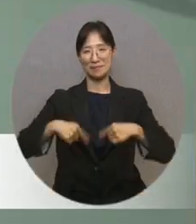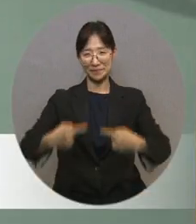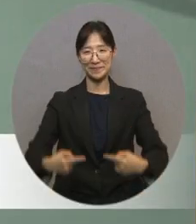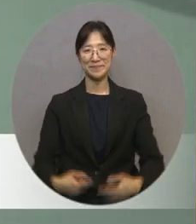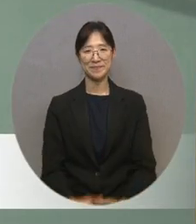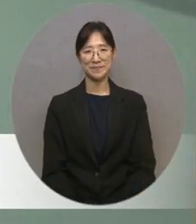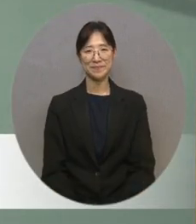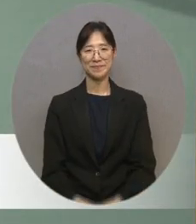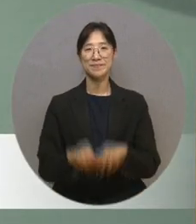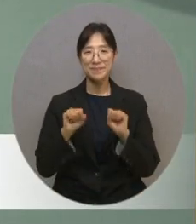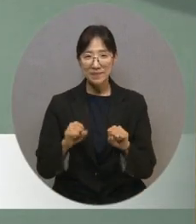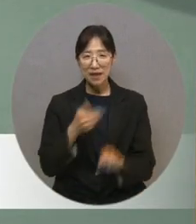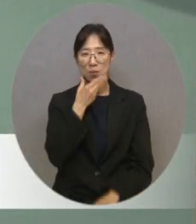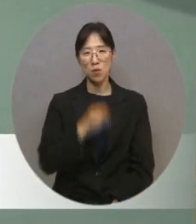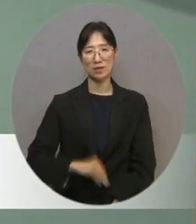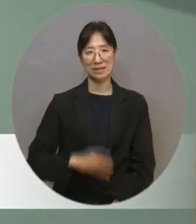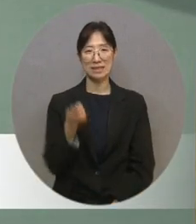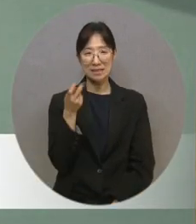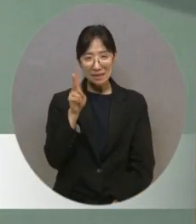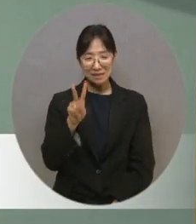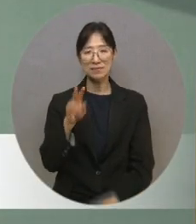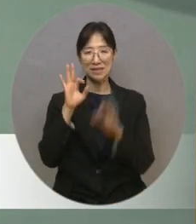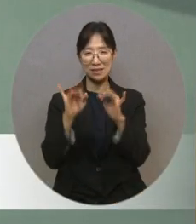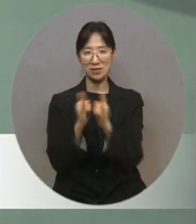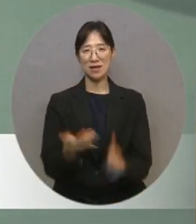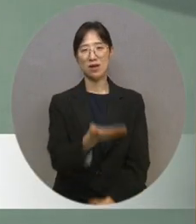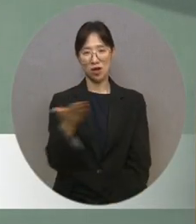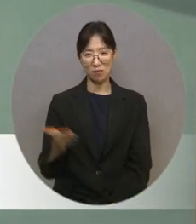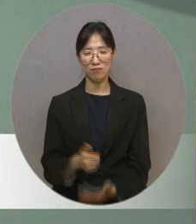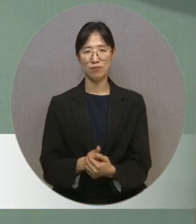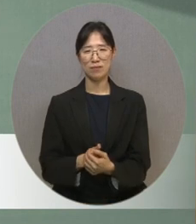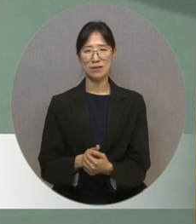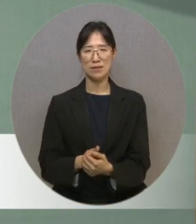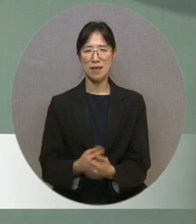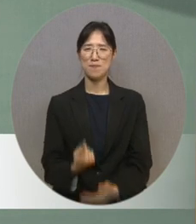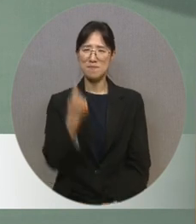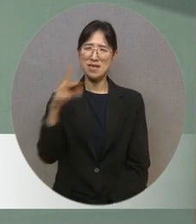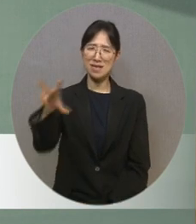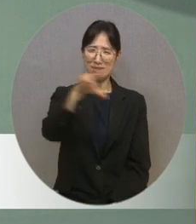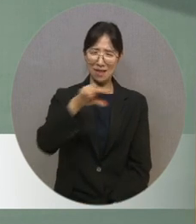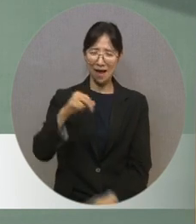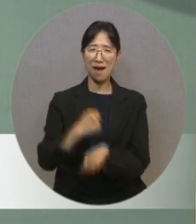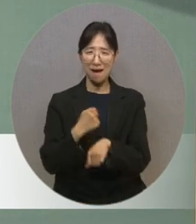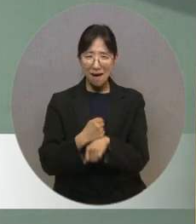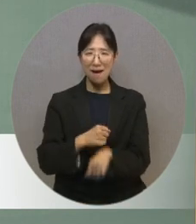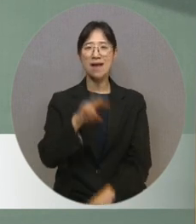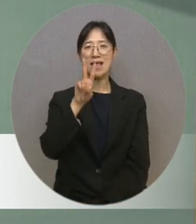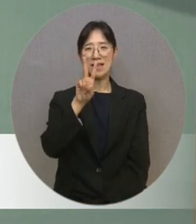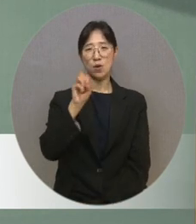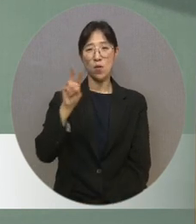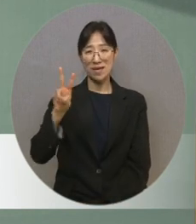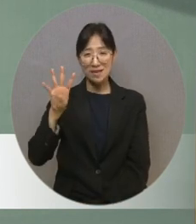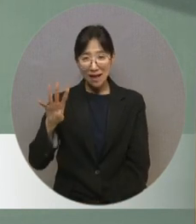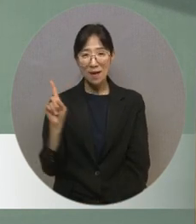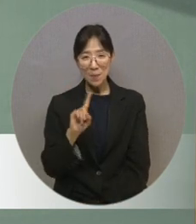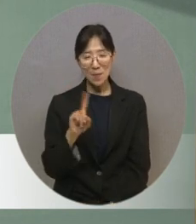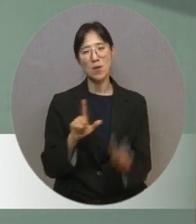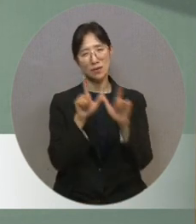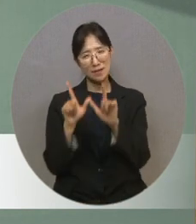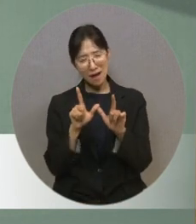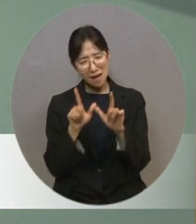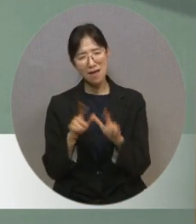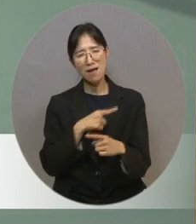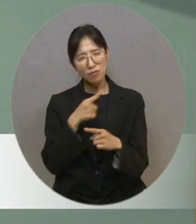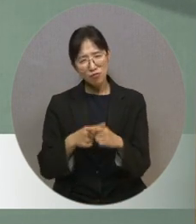동참했습니다. 안녕하세요. 복지TV 시청자 여러분. 비상하라 2024는 살아가면서 참 여러